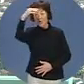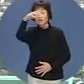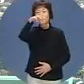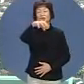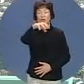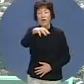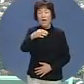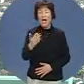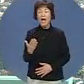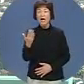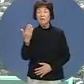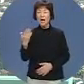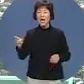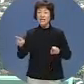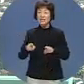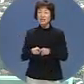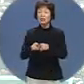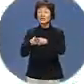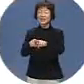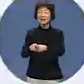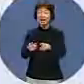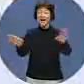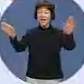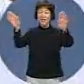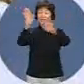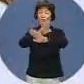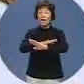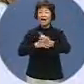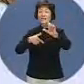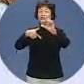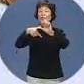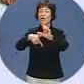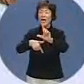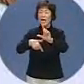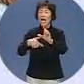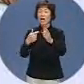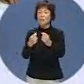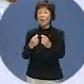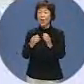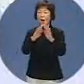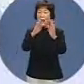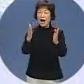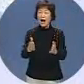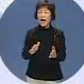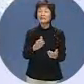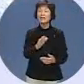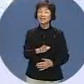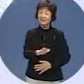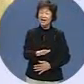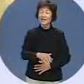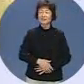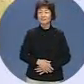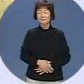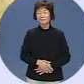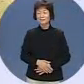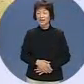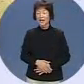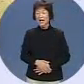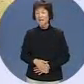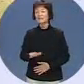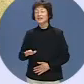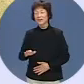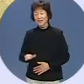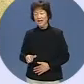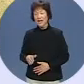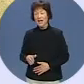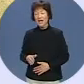い、前に今木さんと訪れた暗がり峠でも、はい、こちらと同じような石仏ありましたよね、は い、ありましたね。だからさっき言ったようにたく